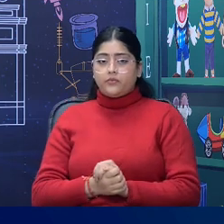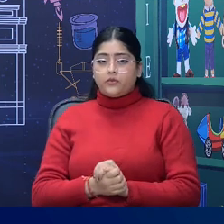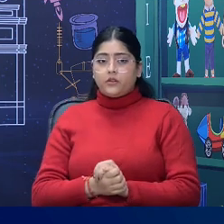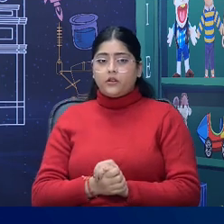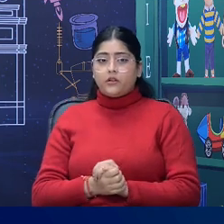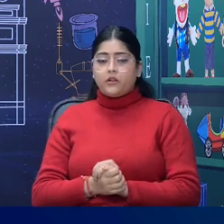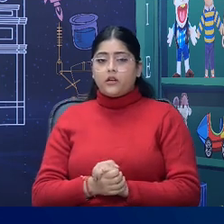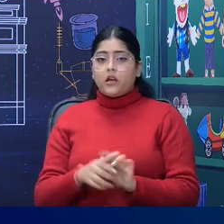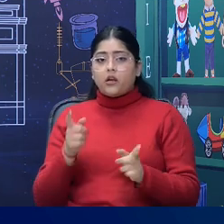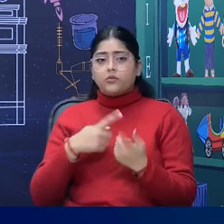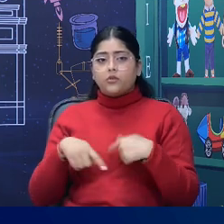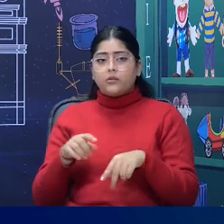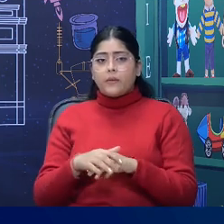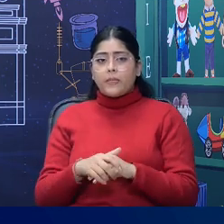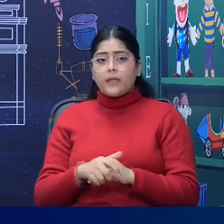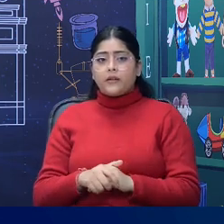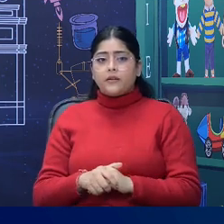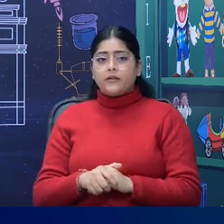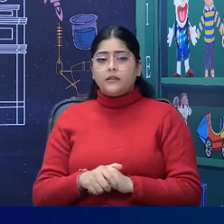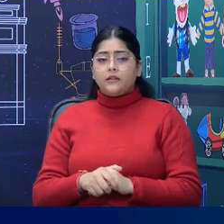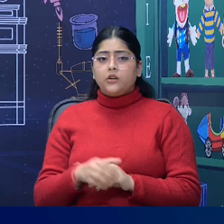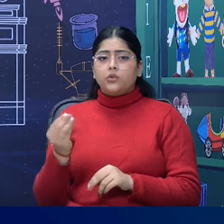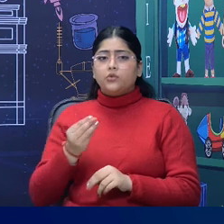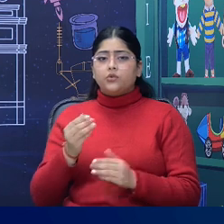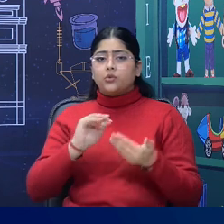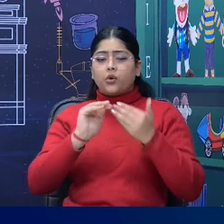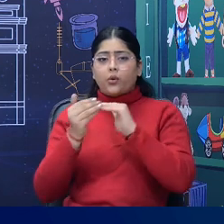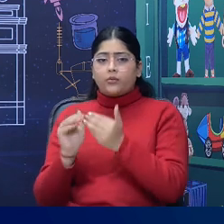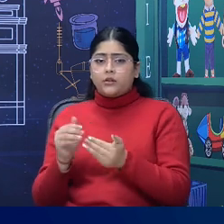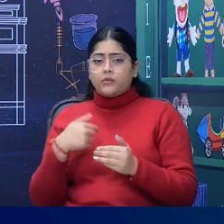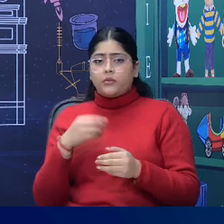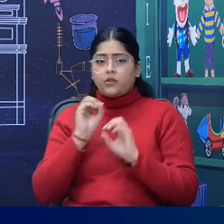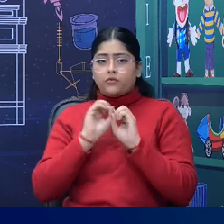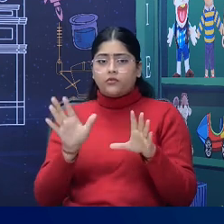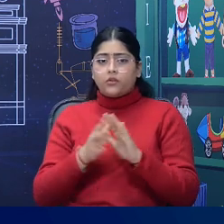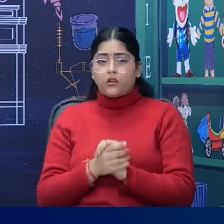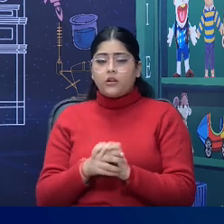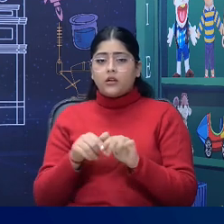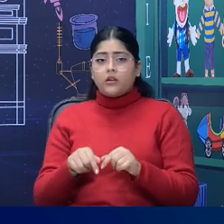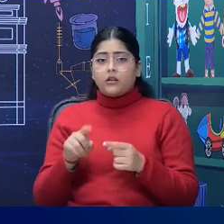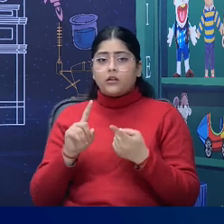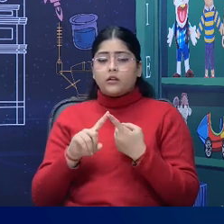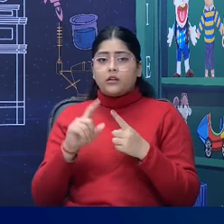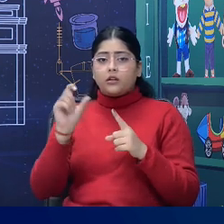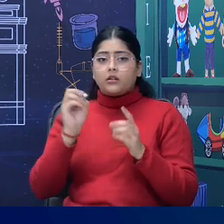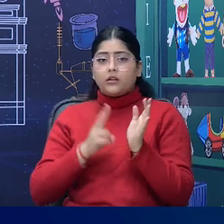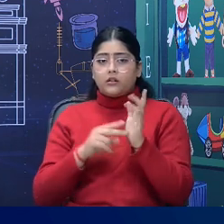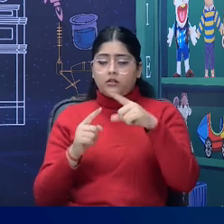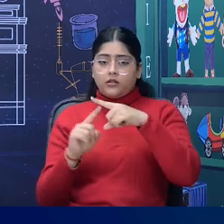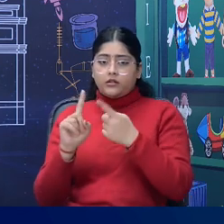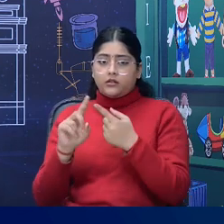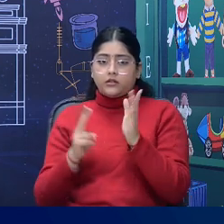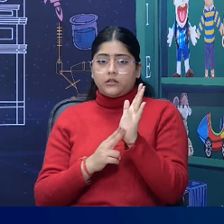आप सभी को ई शैक्षिक कंपटीशन के बारे में बताना चाहूंगी यह ई कंटेंट प्रतियोगिता आप अपनी स्क्रीन पर भी देख पा रहे हैं यह